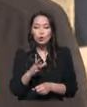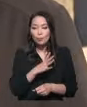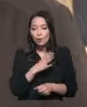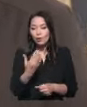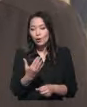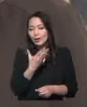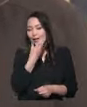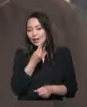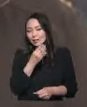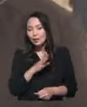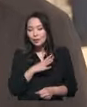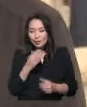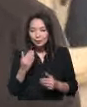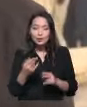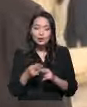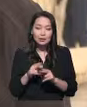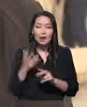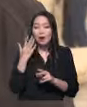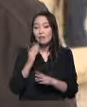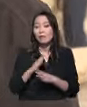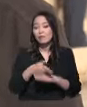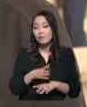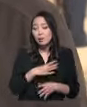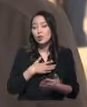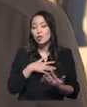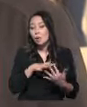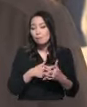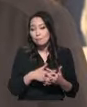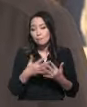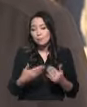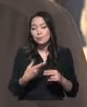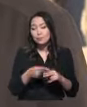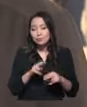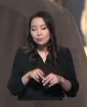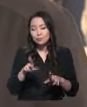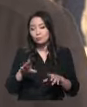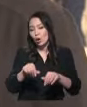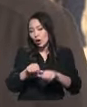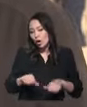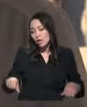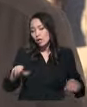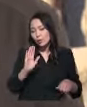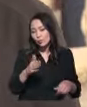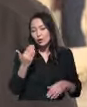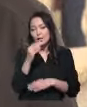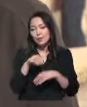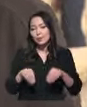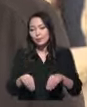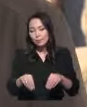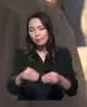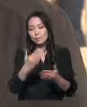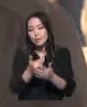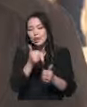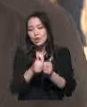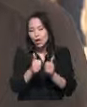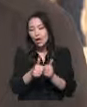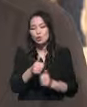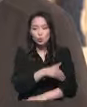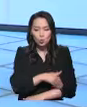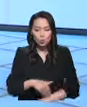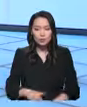когда гости будут заезжать к нам в поселок. Также вокруг зеленых насаждений устанавливаем ограждения. Кроме того, высадили деревья практически на каждой улице.